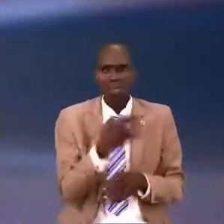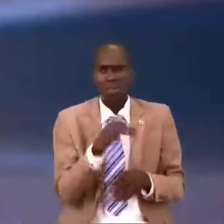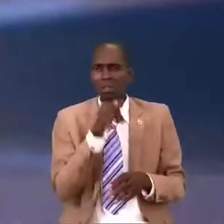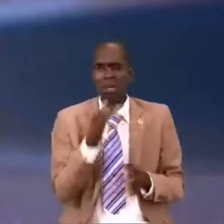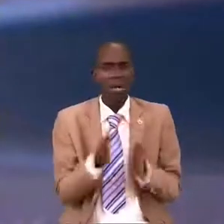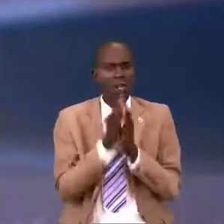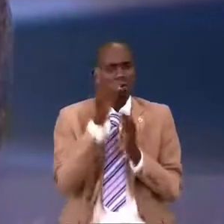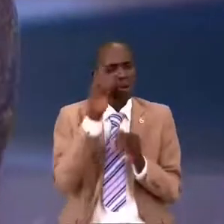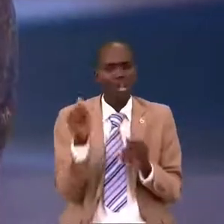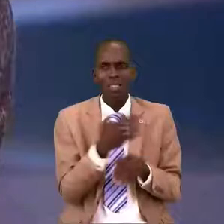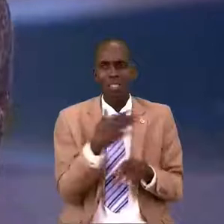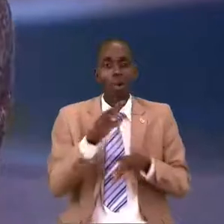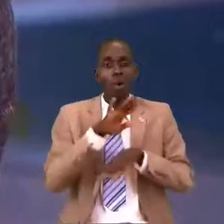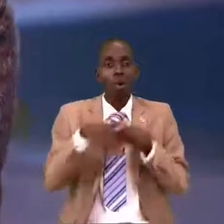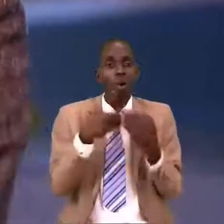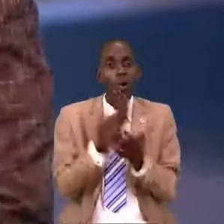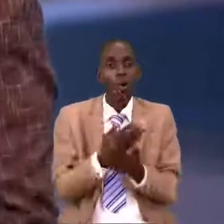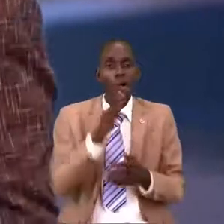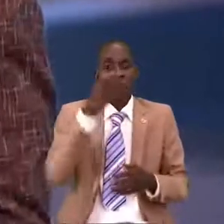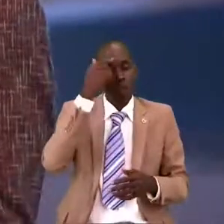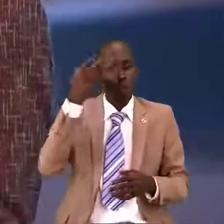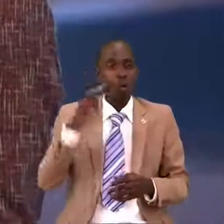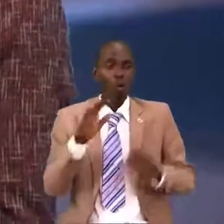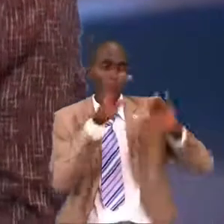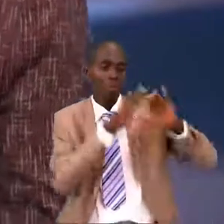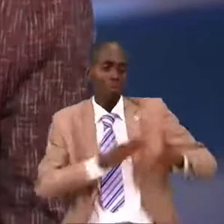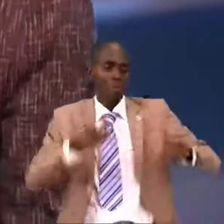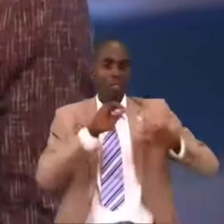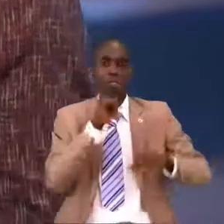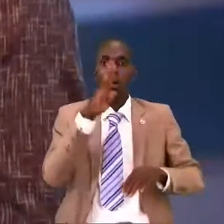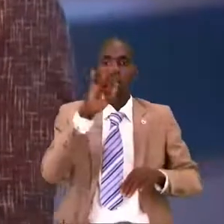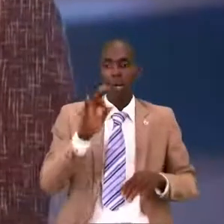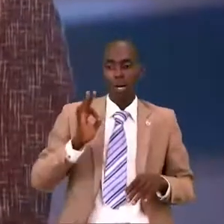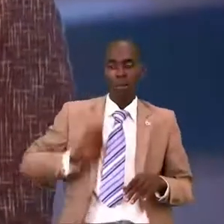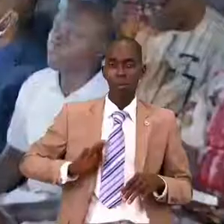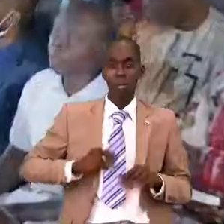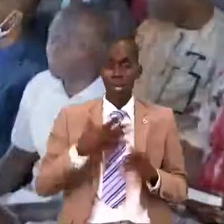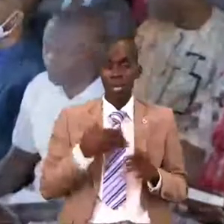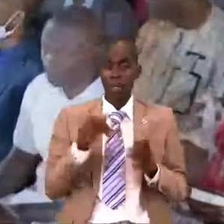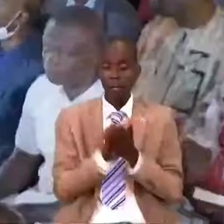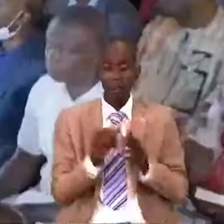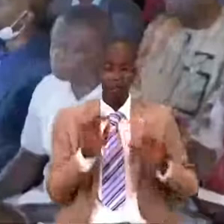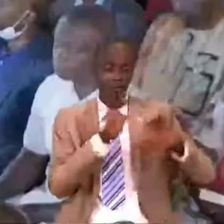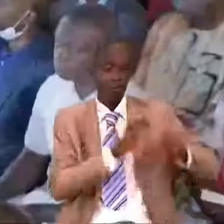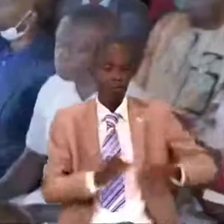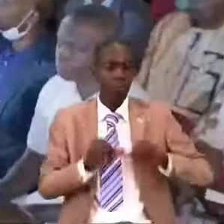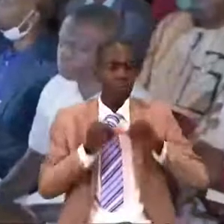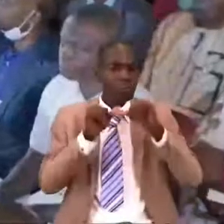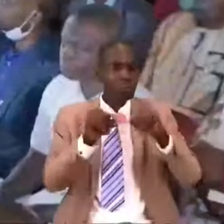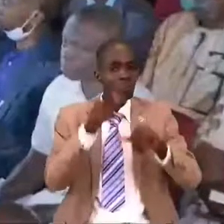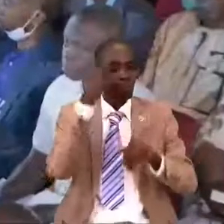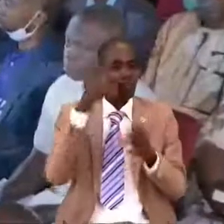cette miséricorde continue parce que elle dure à jamais. Cette miséricorde viendra à toi